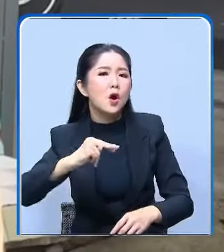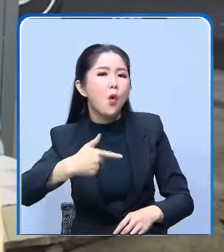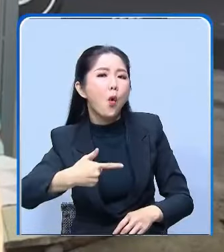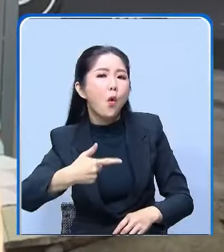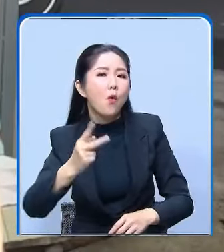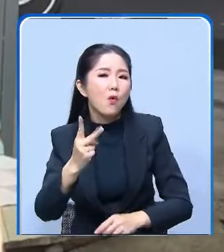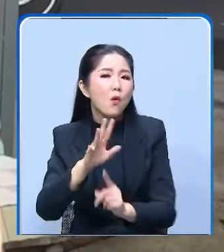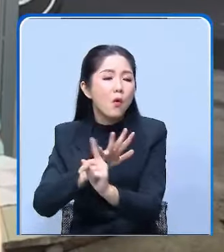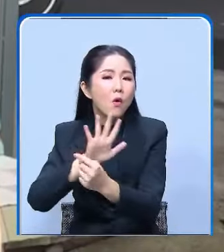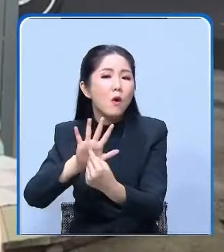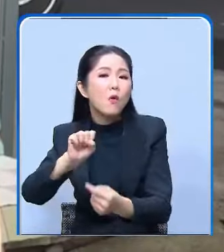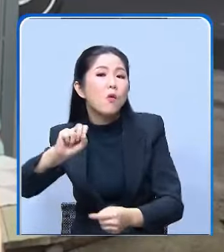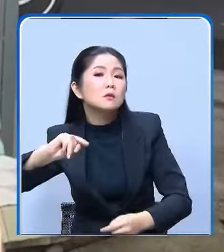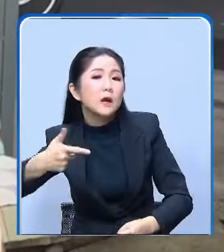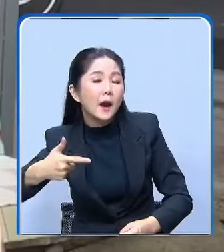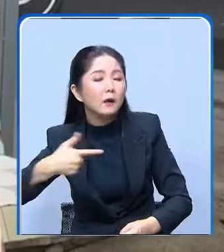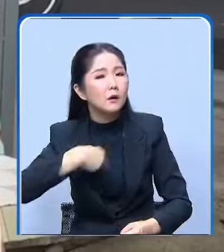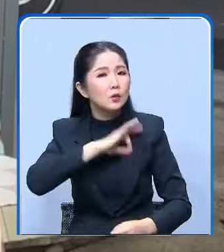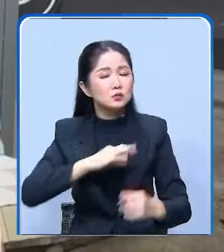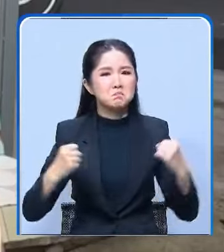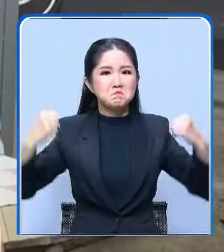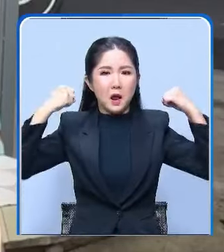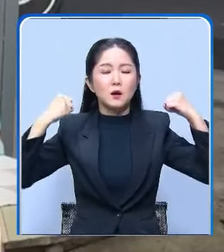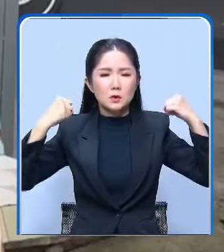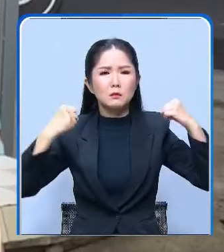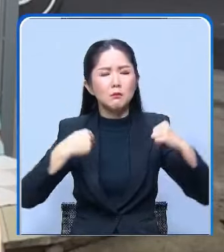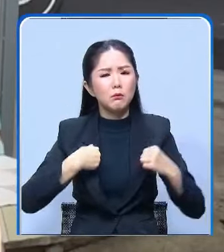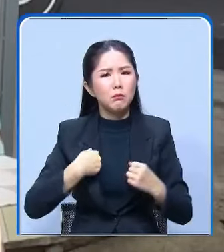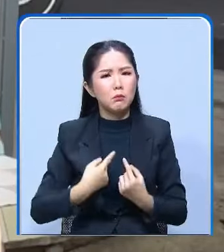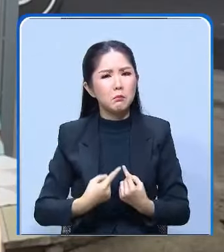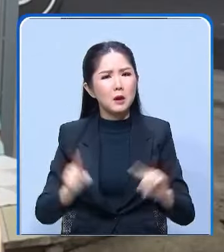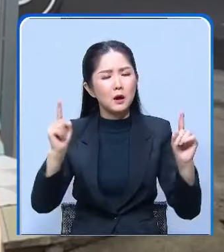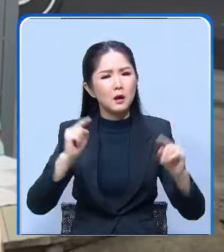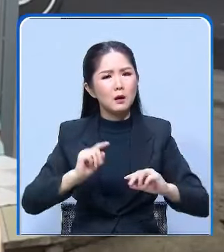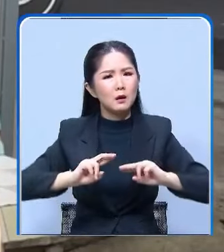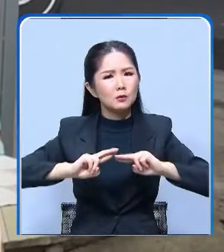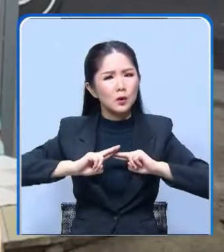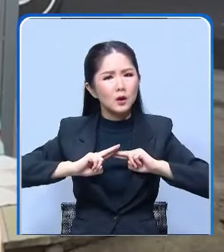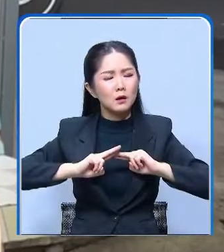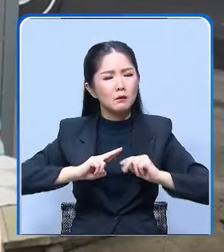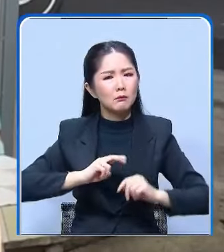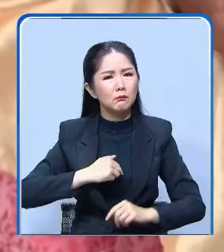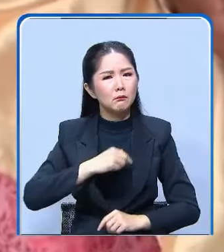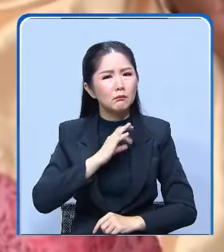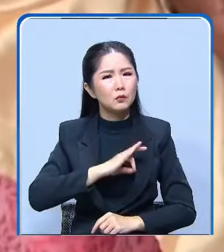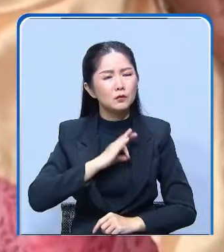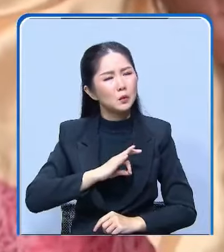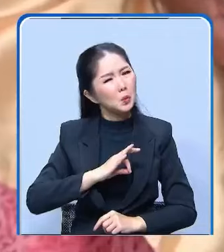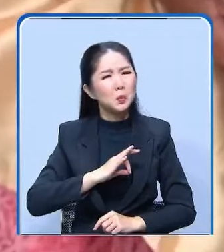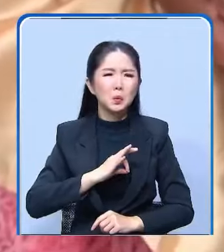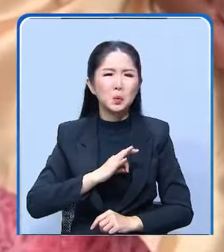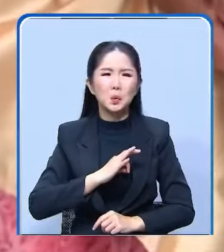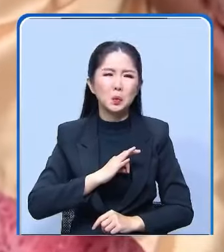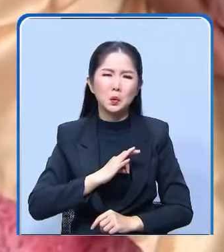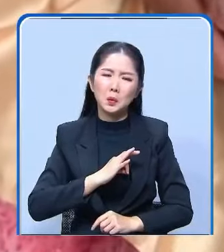องงๆกับชีวิตว่าเกิดอะไรขึ้น เธอยังได้โชว์แหวนด้วยนะคะที่บอกว่าเป็นเครื่องประดับที่เกี่ยว